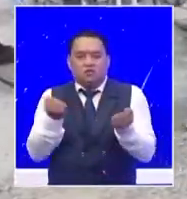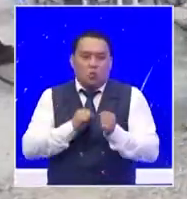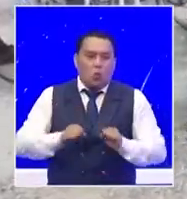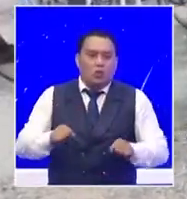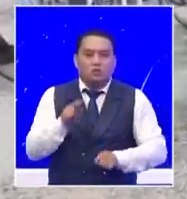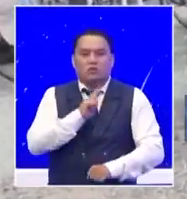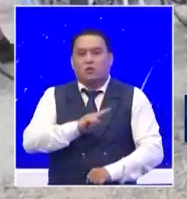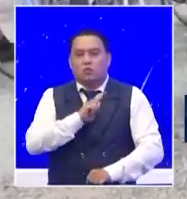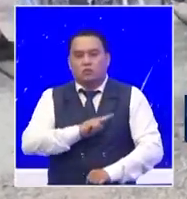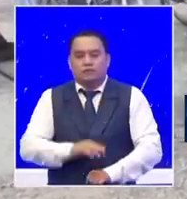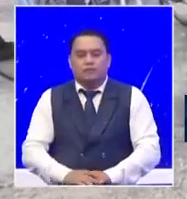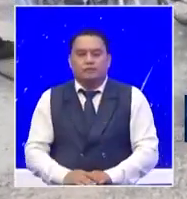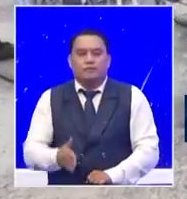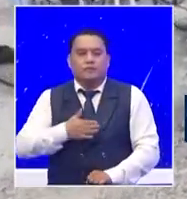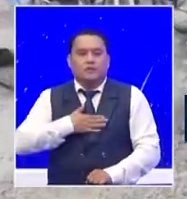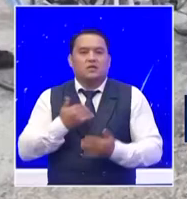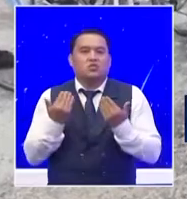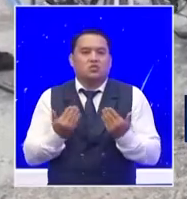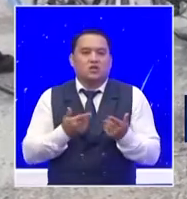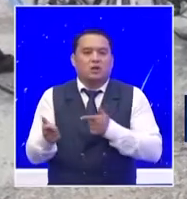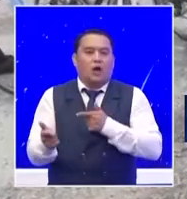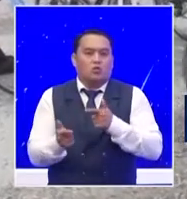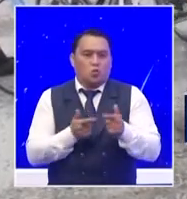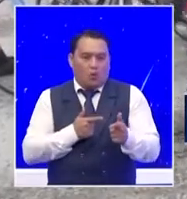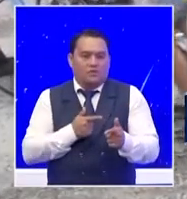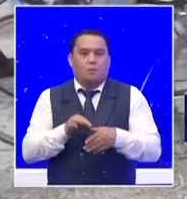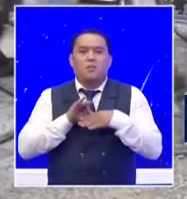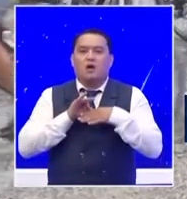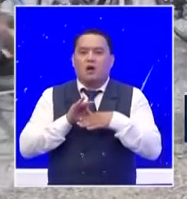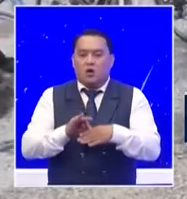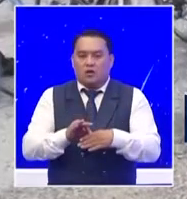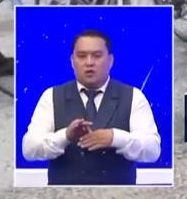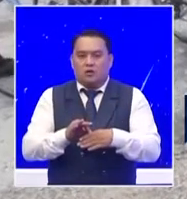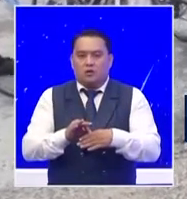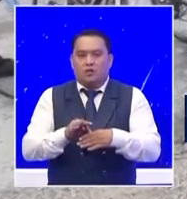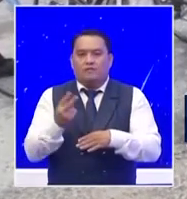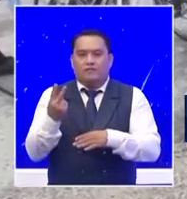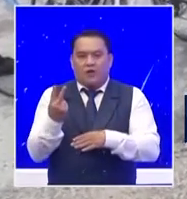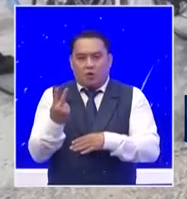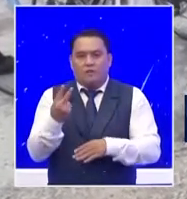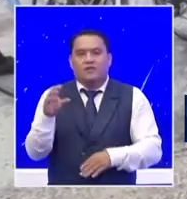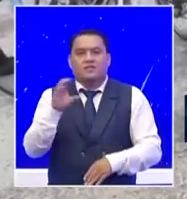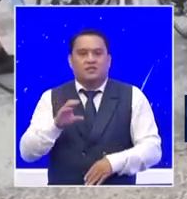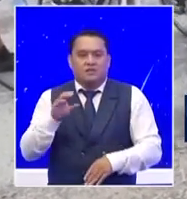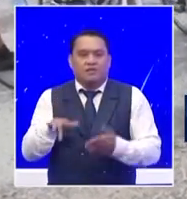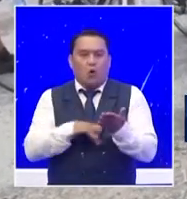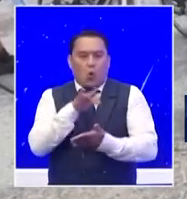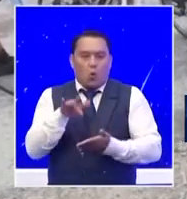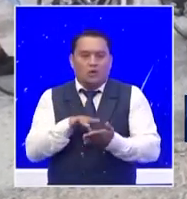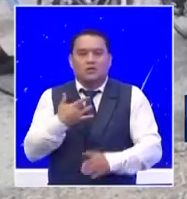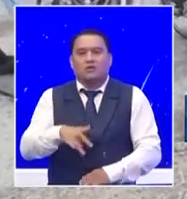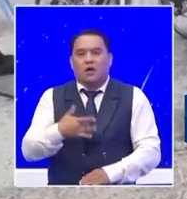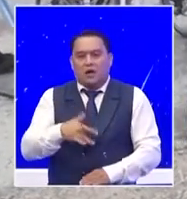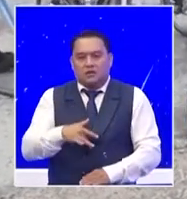Работаем сейчас, готовимся на чемпионат Казахстана, который будет проходить в 2 сентября в городе Тарас. Старшие